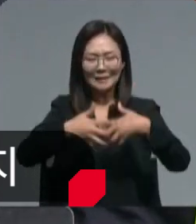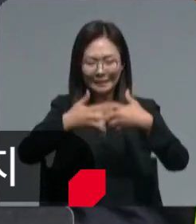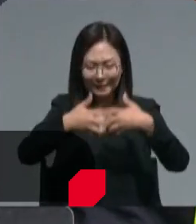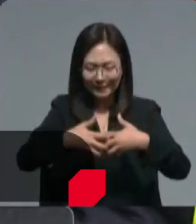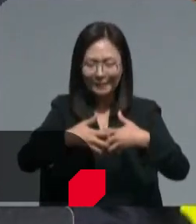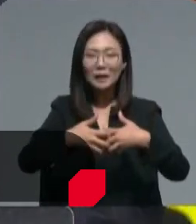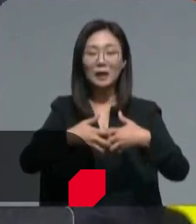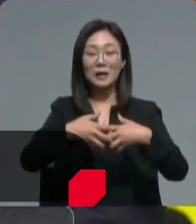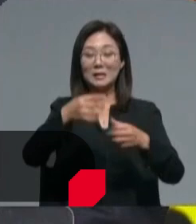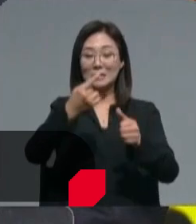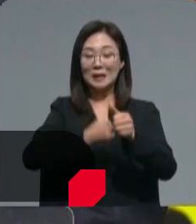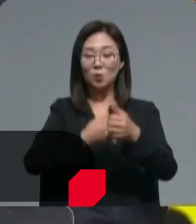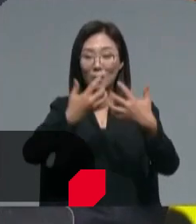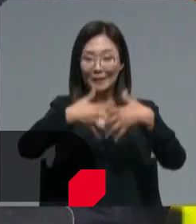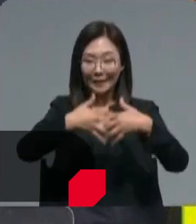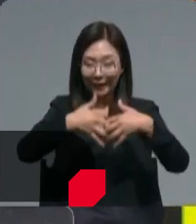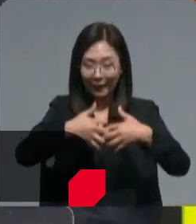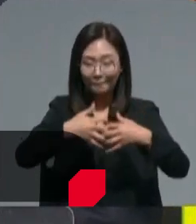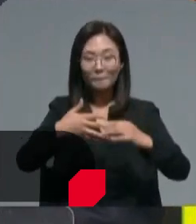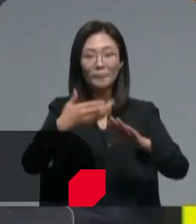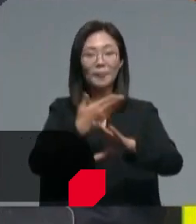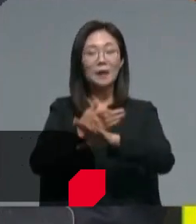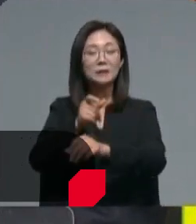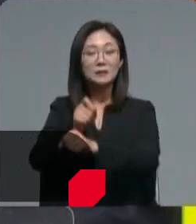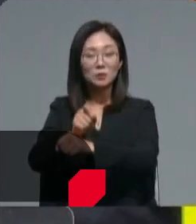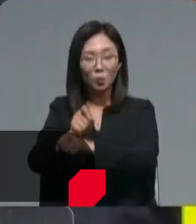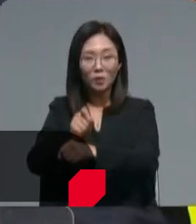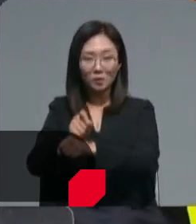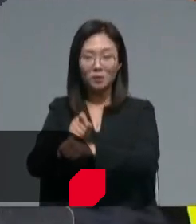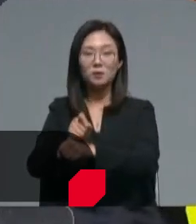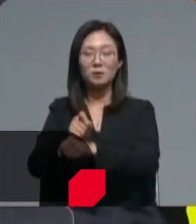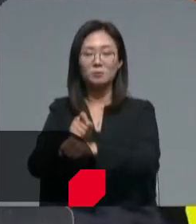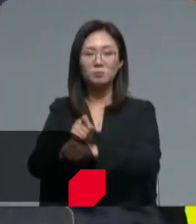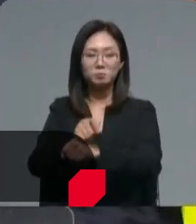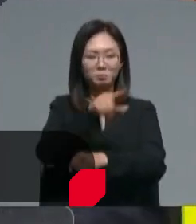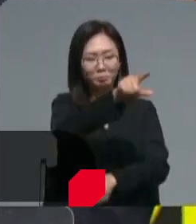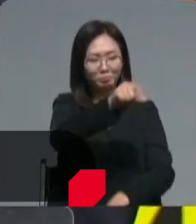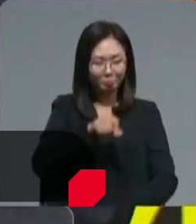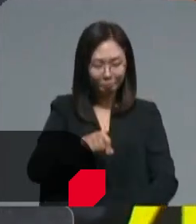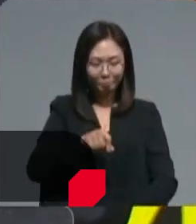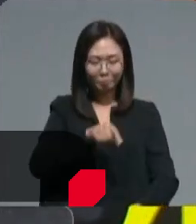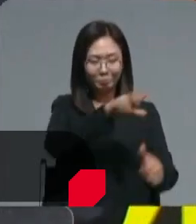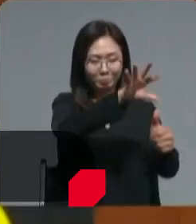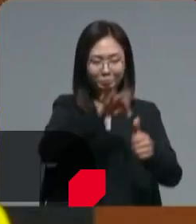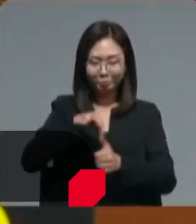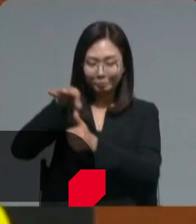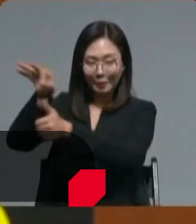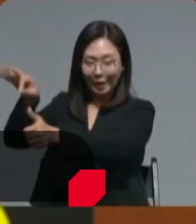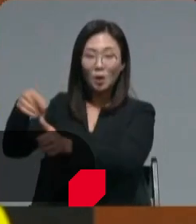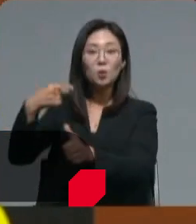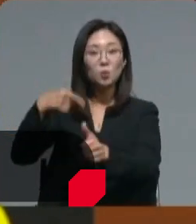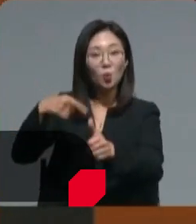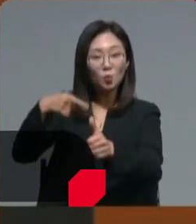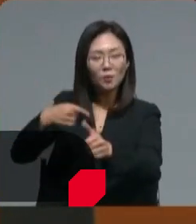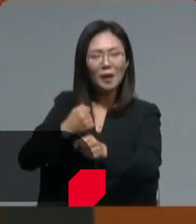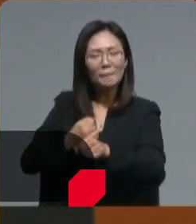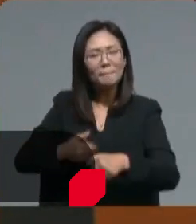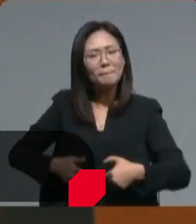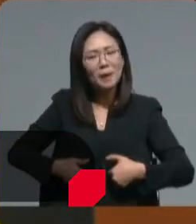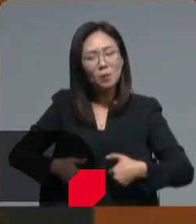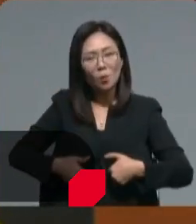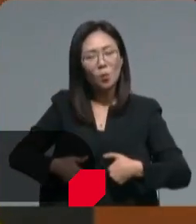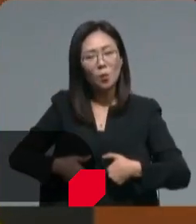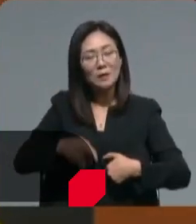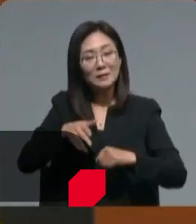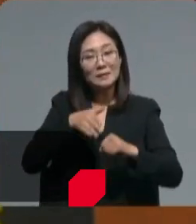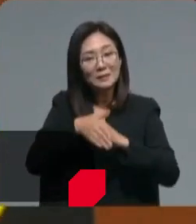한다든지 여러 가지 다른 또 직원들 이쪽에 있던 사람들을 다른 쪽으로 재교육을 시킨다든지 그런 데